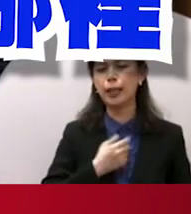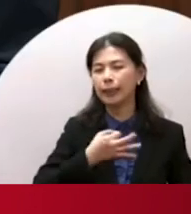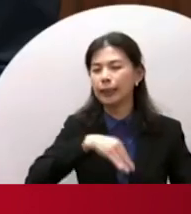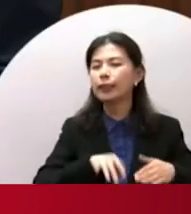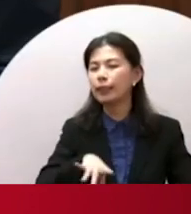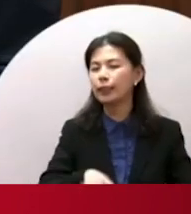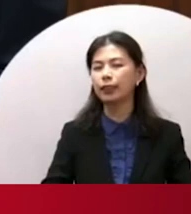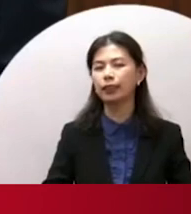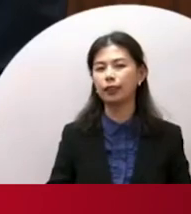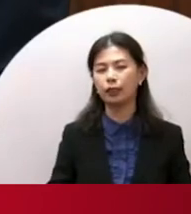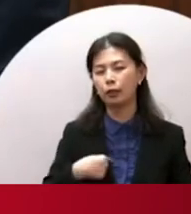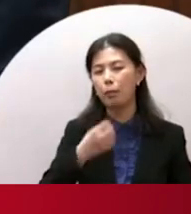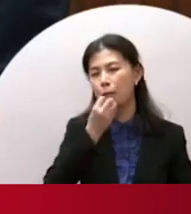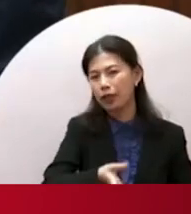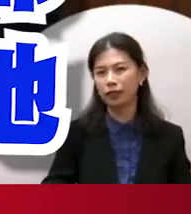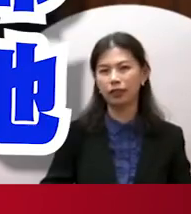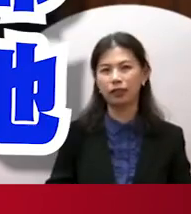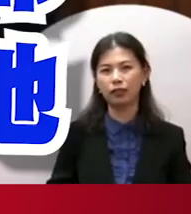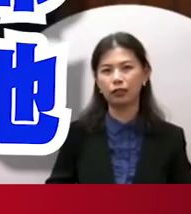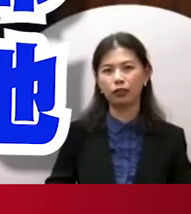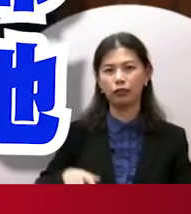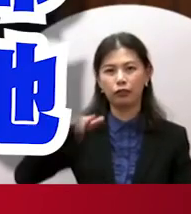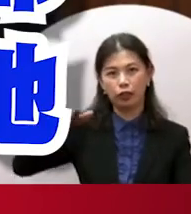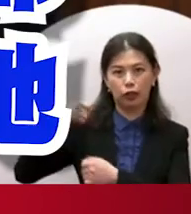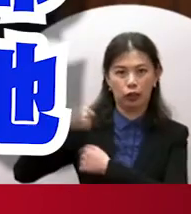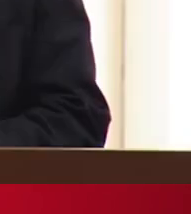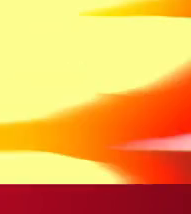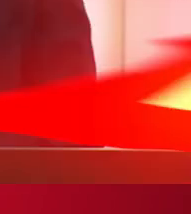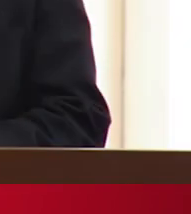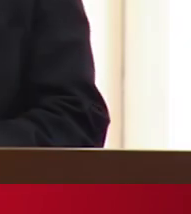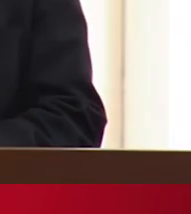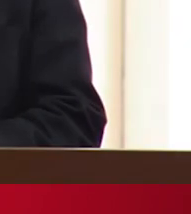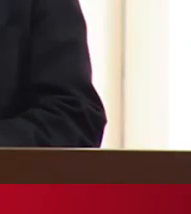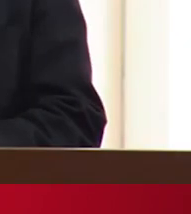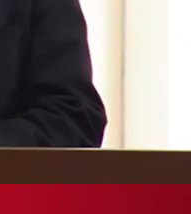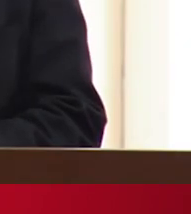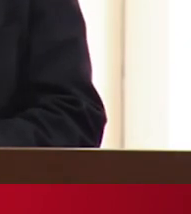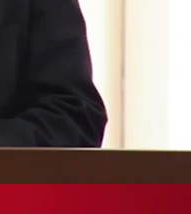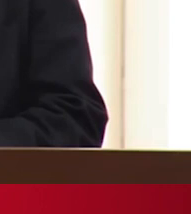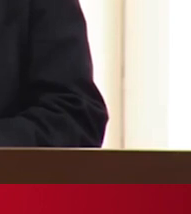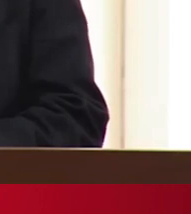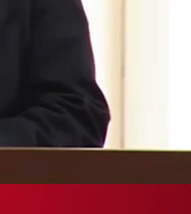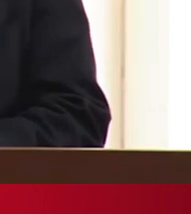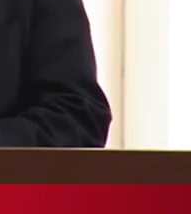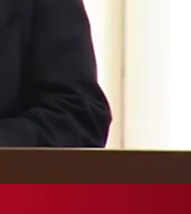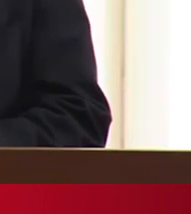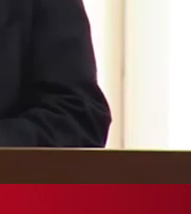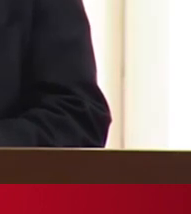里，随便讲一个好了。空军总部那一块地，今年印的钞票刚好超